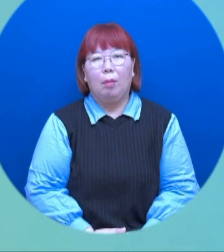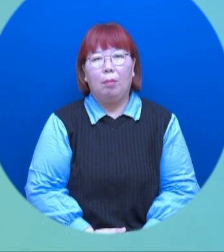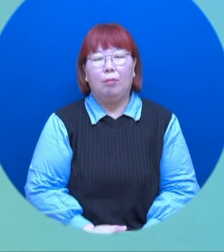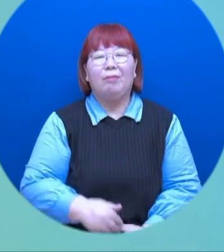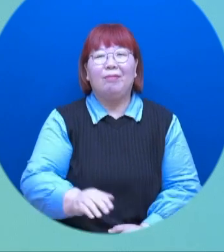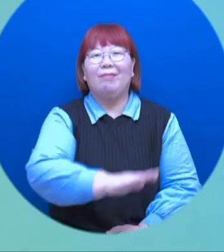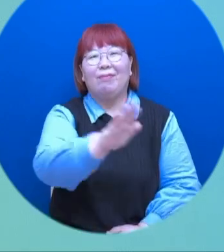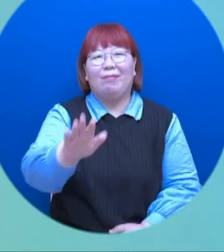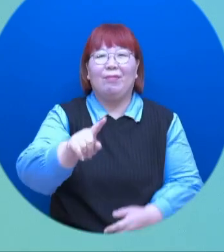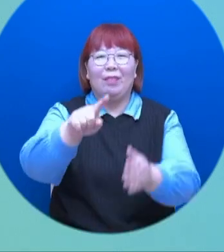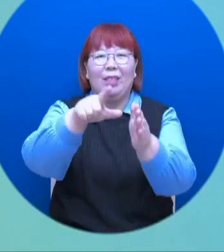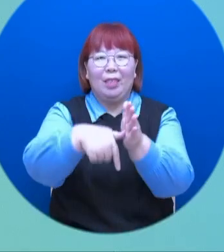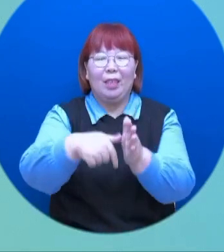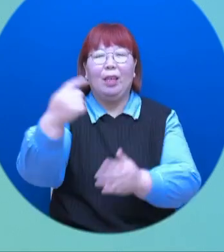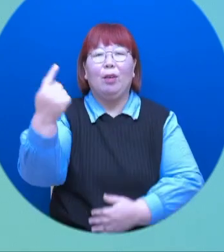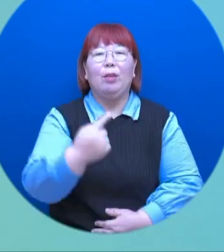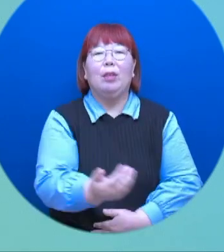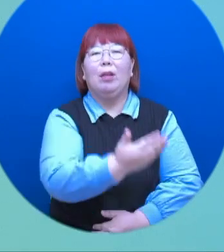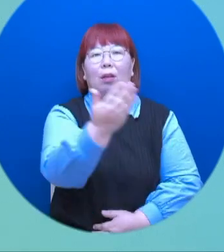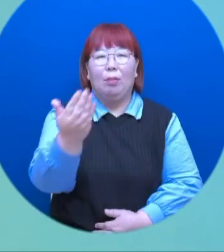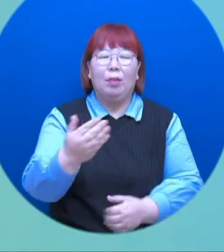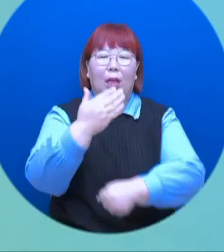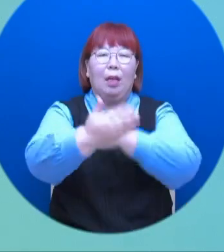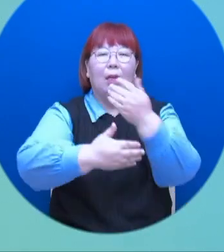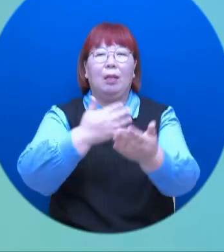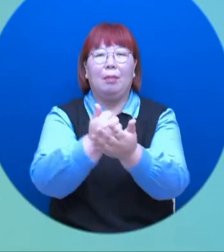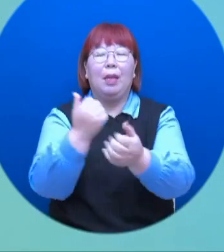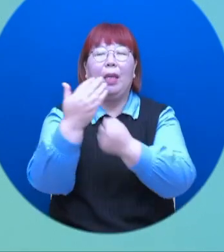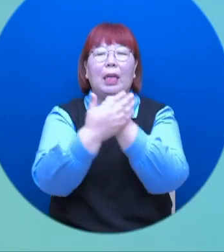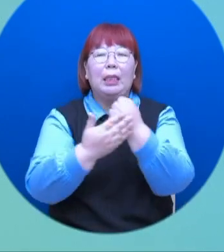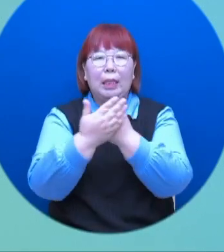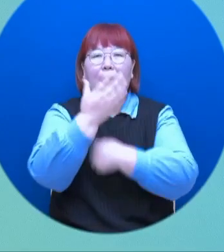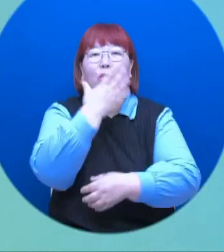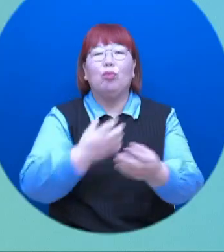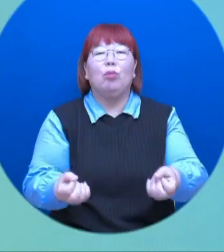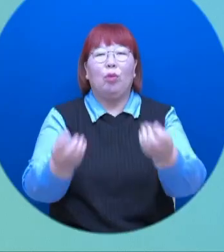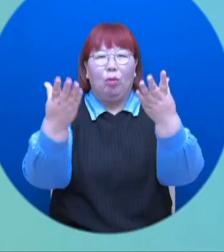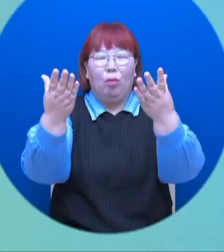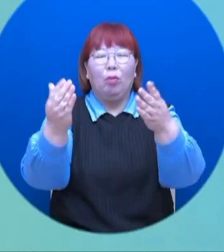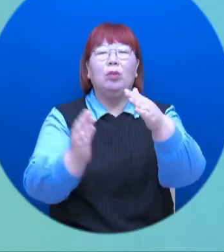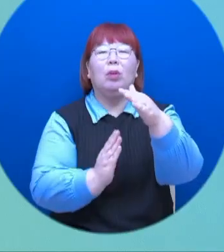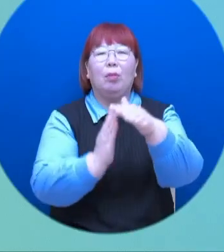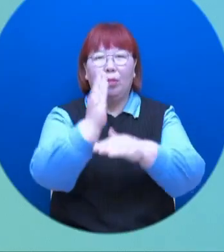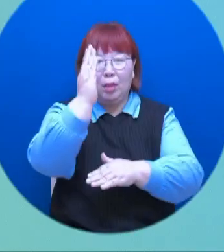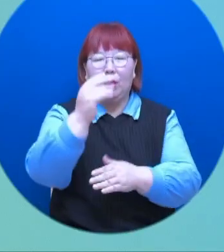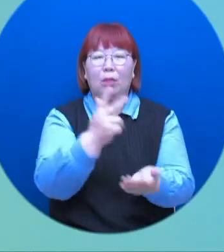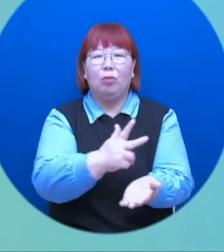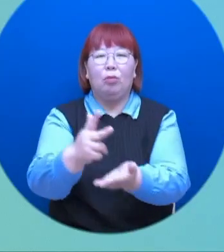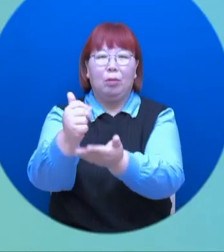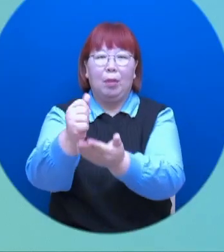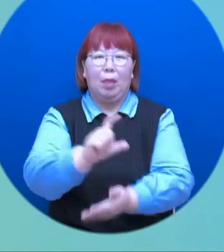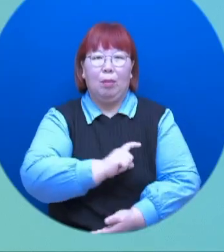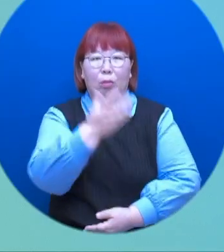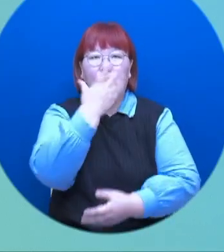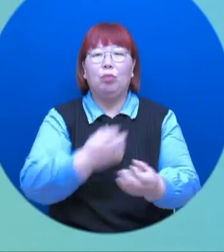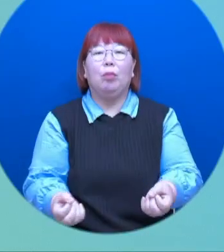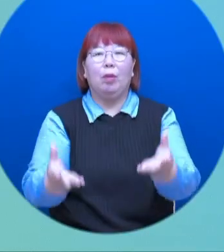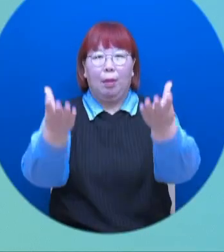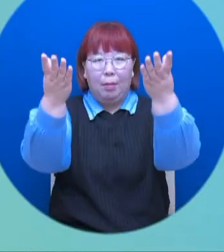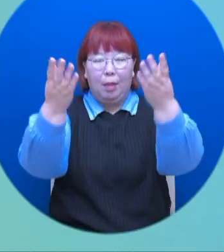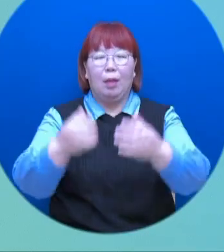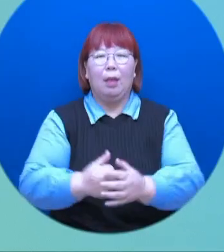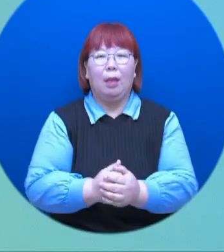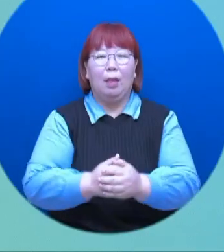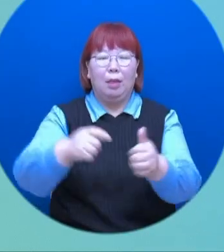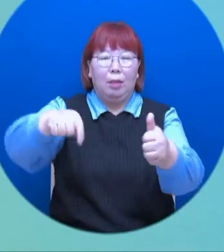우리 이 시간에 오신 여러분들 위해 하나님의 한량없는 은혜 축복이 넘치기를 주님의 이름으로 축원합니다.